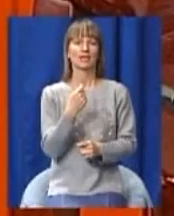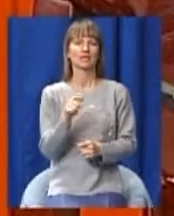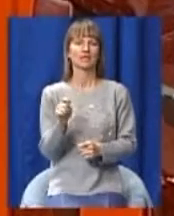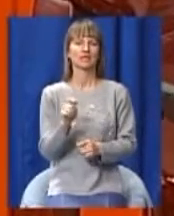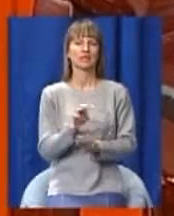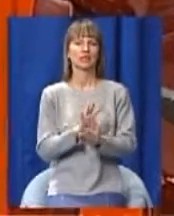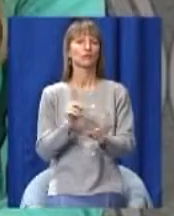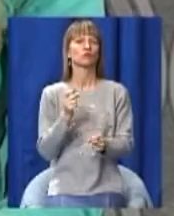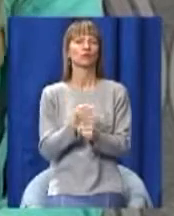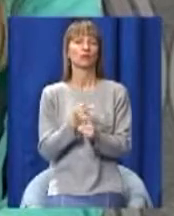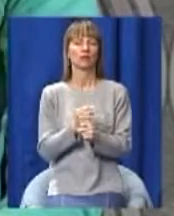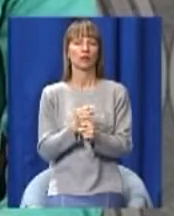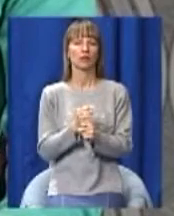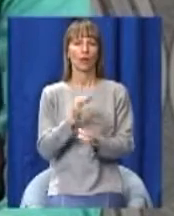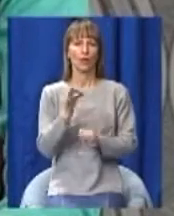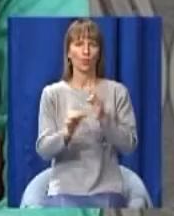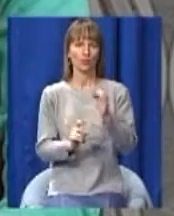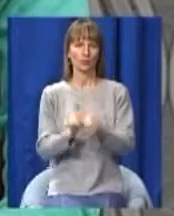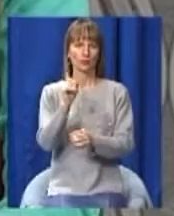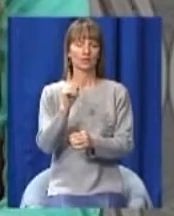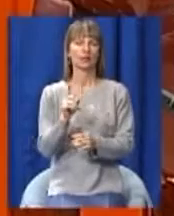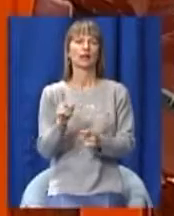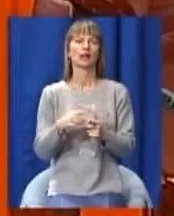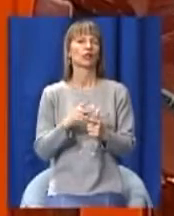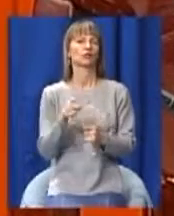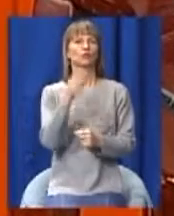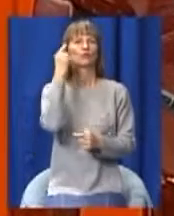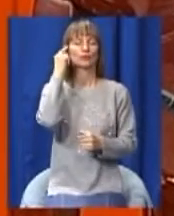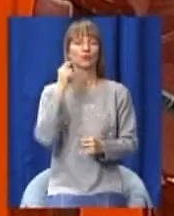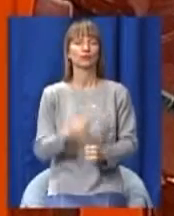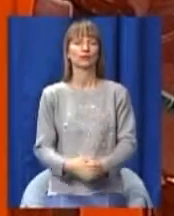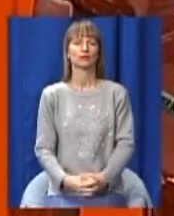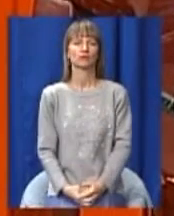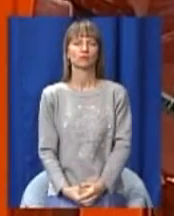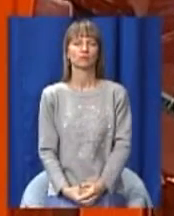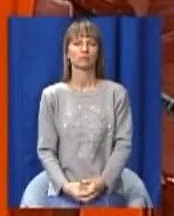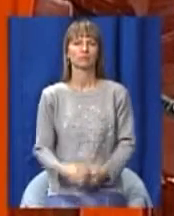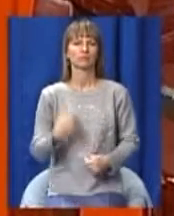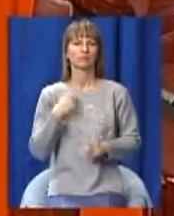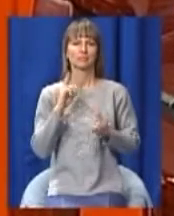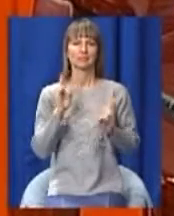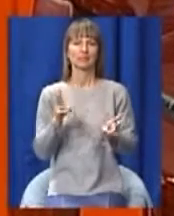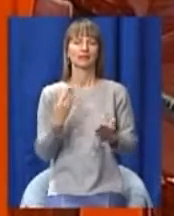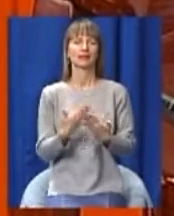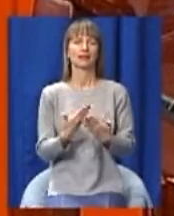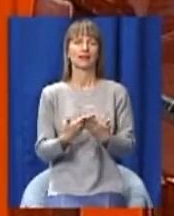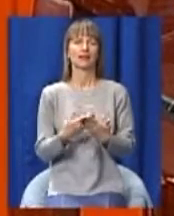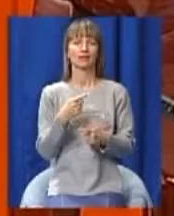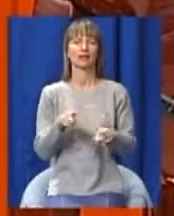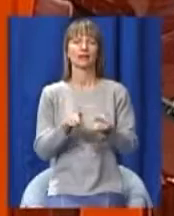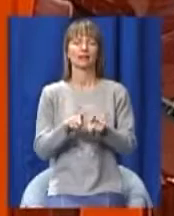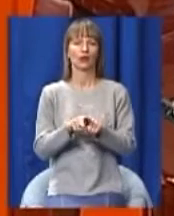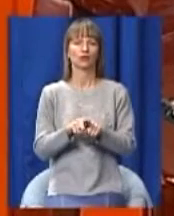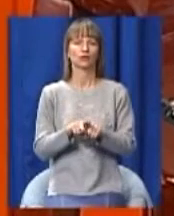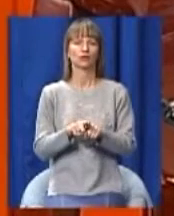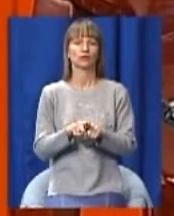Що вони роблять? Запускають ракети на космос? Чи що, як ти думаєш? Не знаю. Ну, напевно, вони також